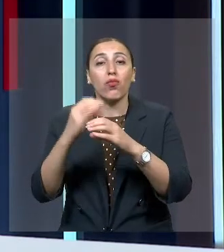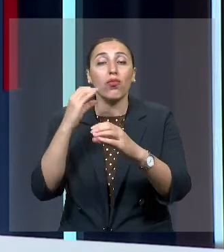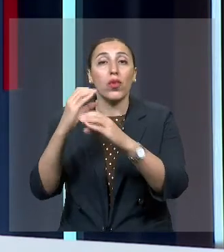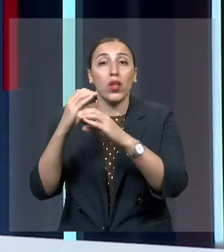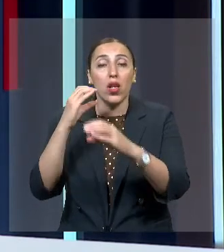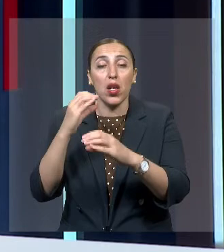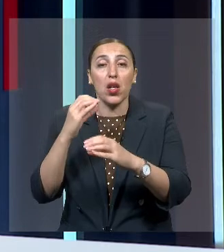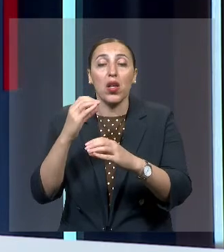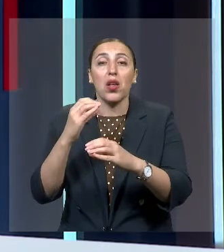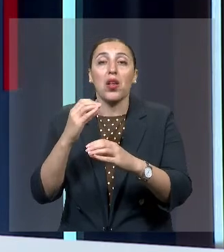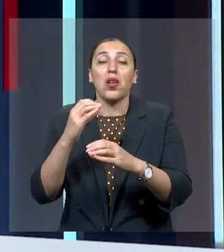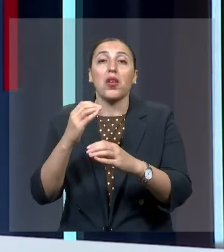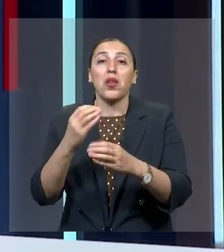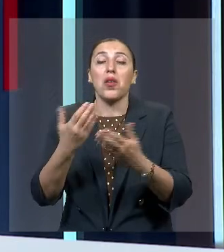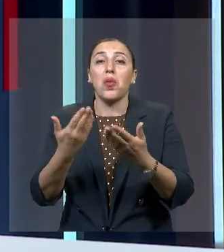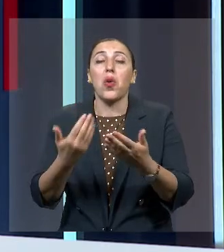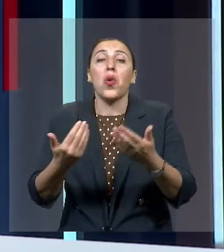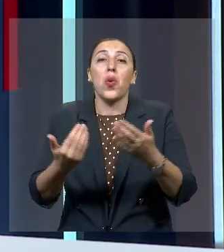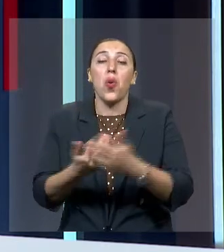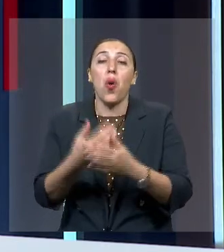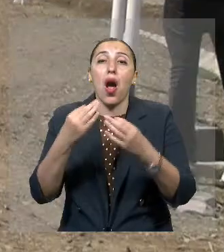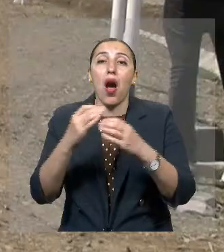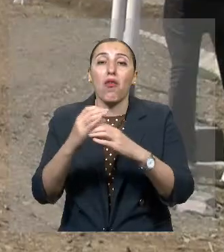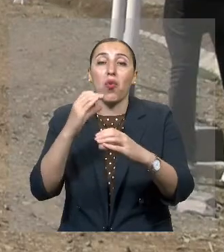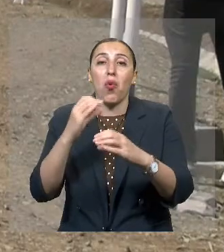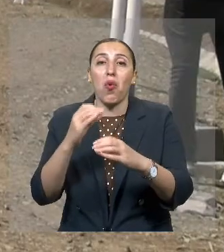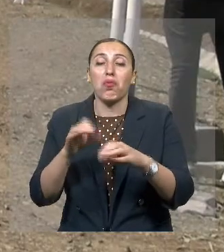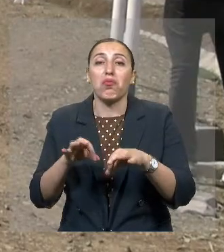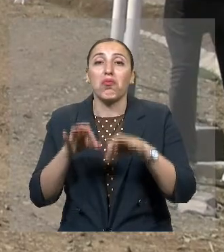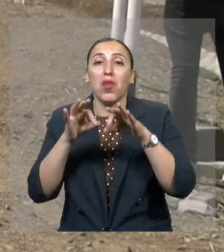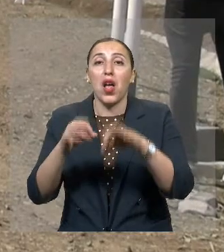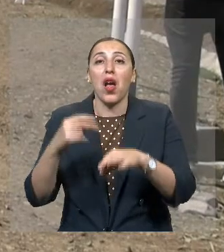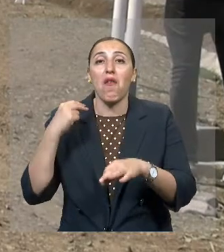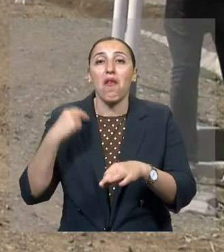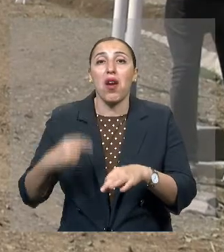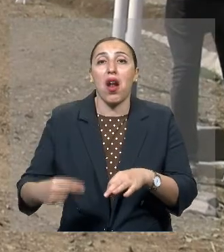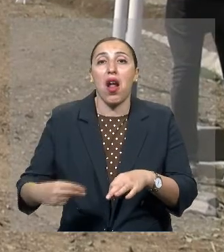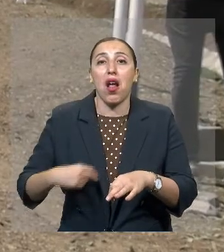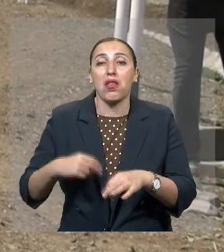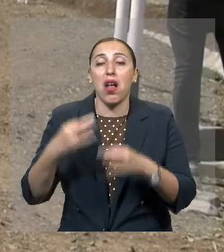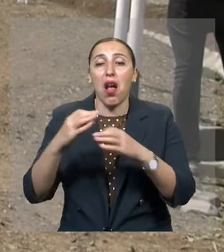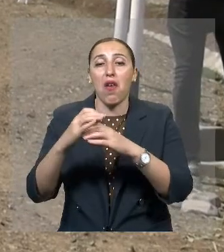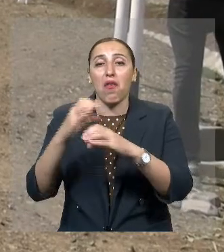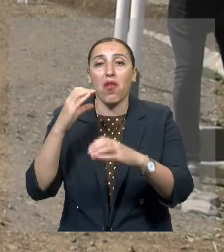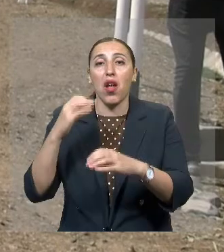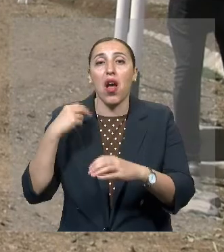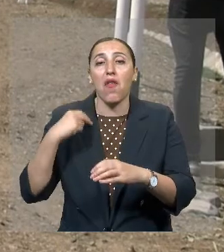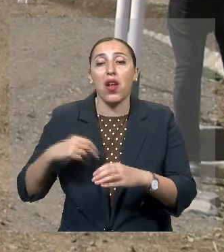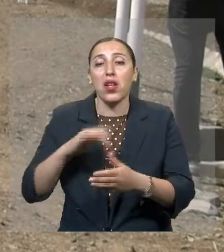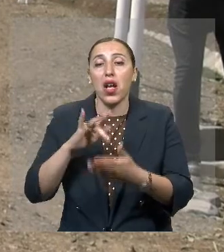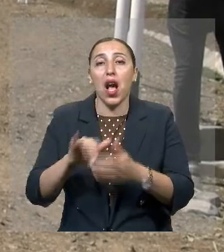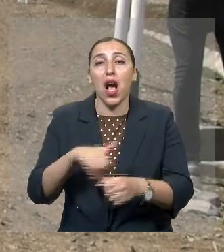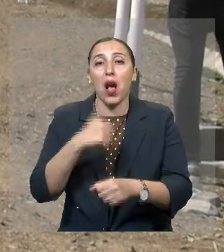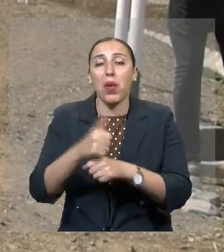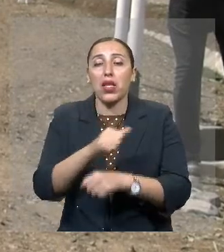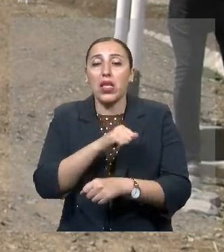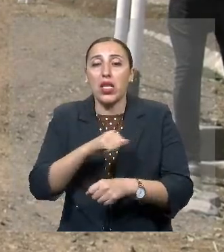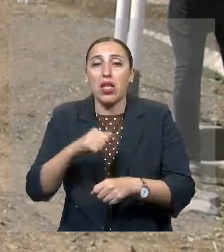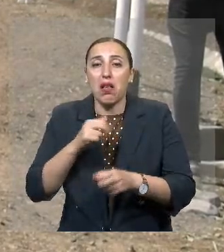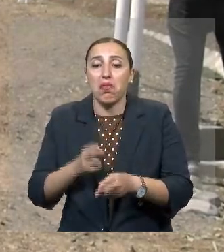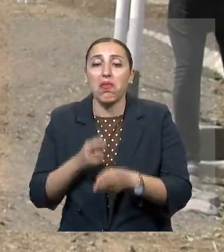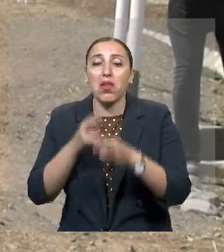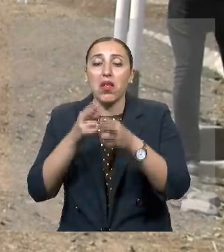այսօր միացան նաև Ֆրանսիայից ուղևորված բեռները։ Փարիզի քաղաքապետն անձամբ է ժամանել զորակցություն հայտնելու Արցախի